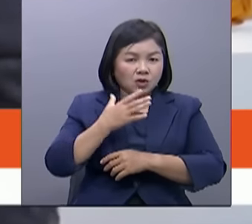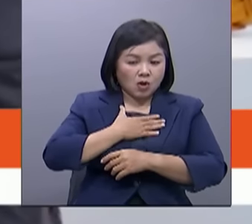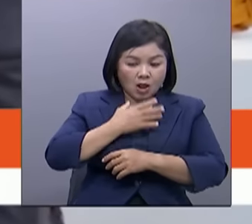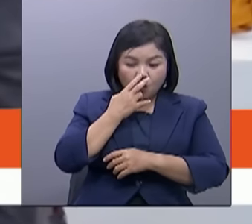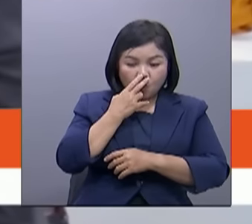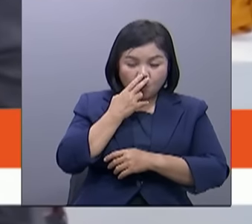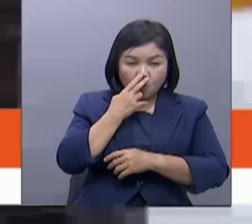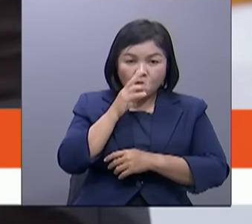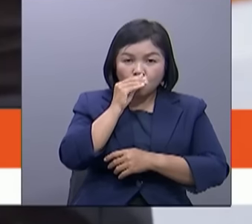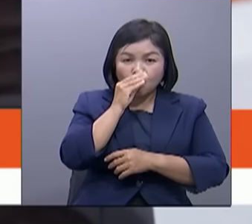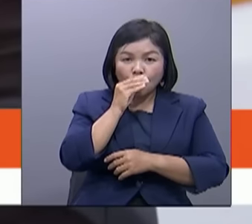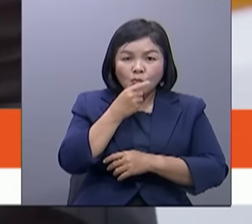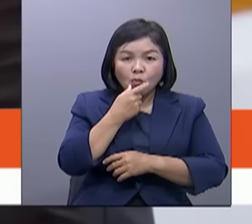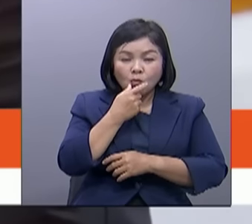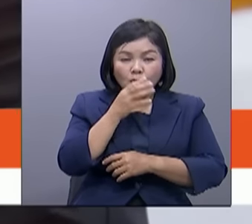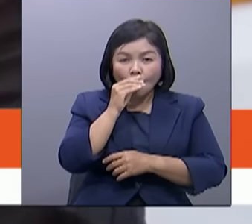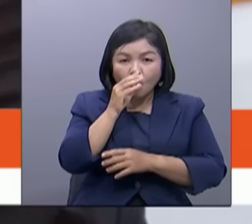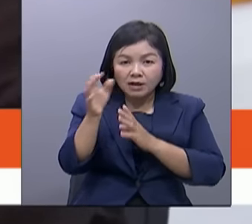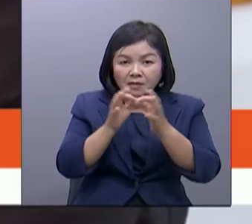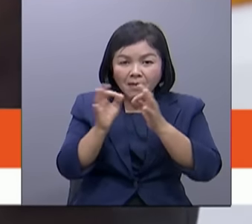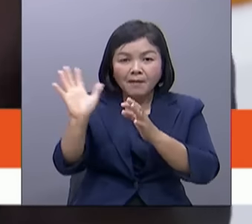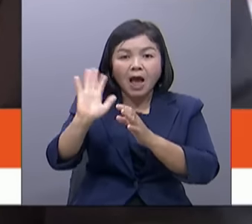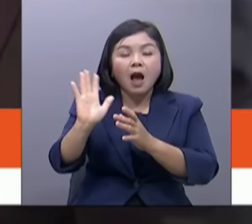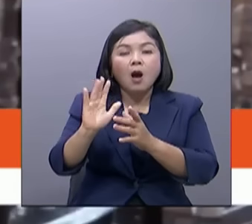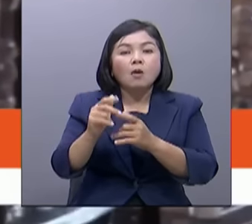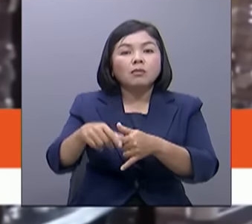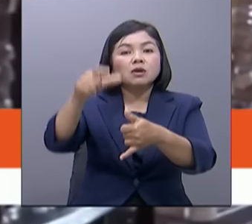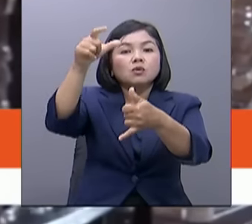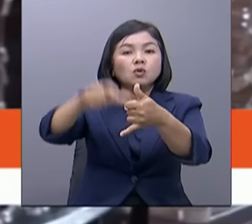าจพูดได้มากกว่านี้เพราะว่ามันเป็นเรื่องธุรกรรมส่วนตัว